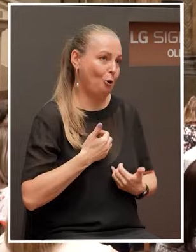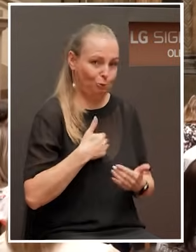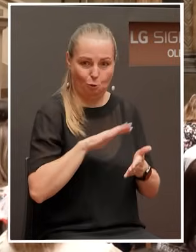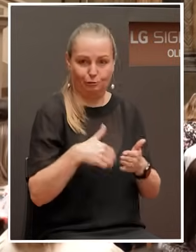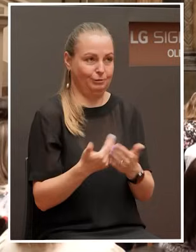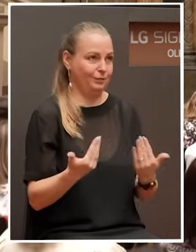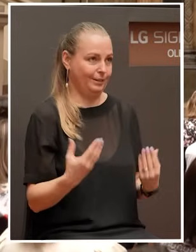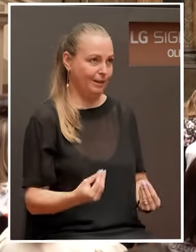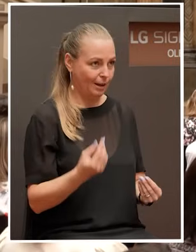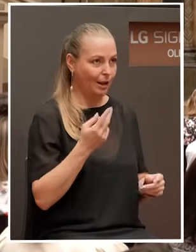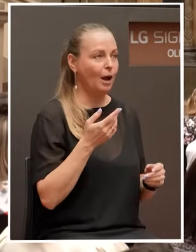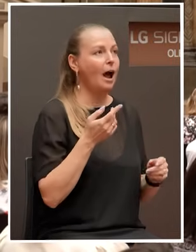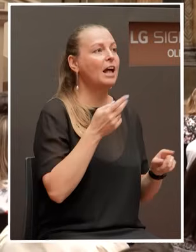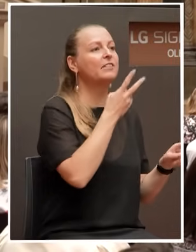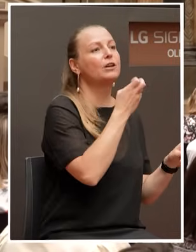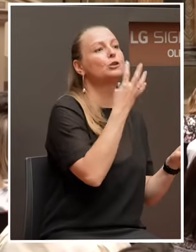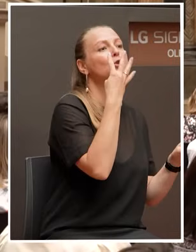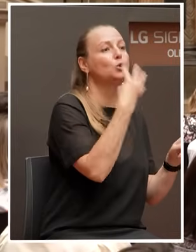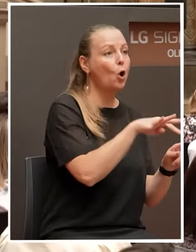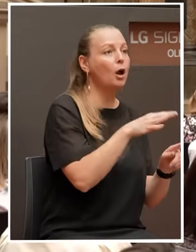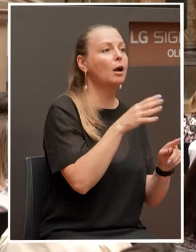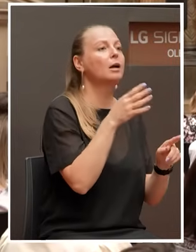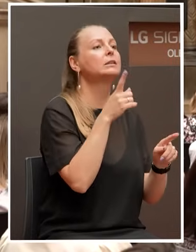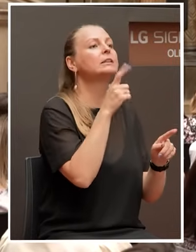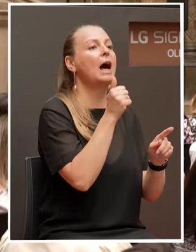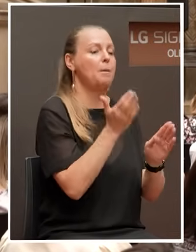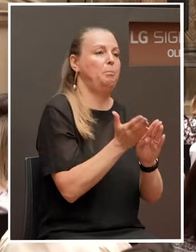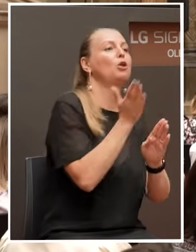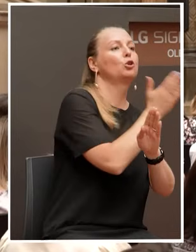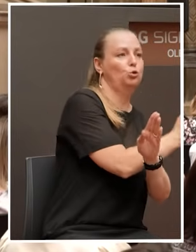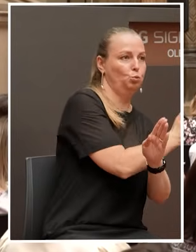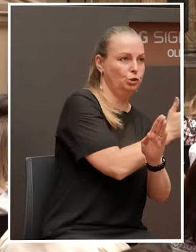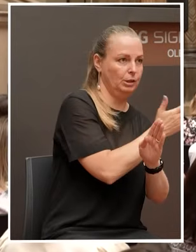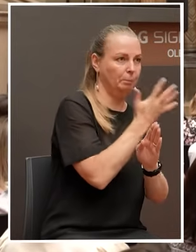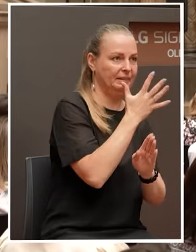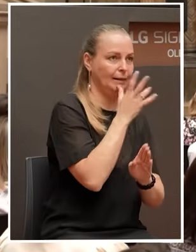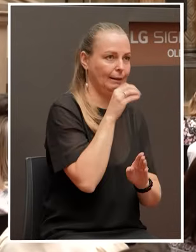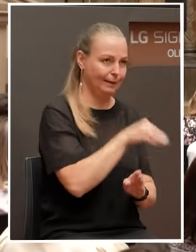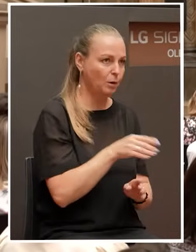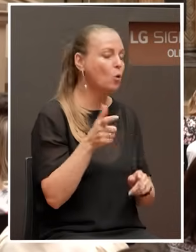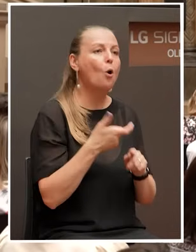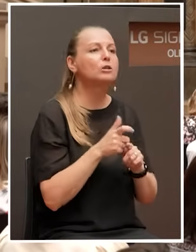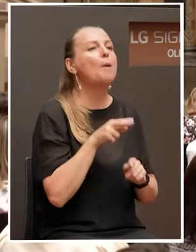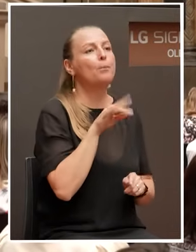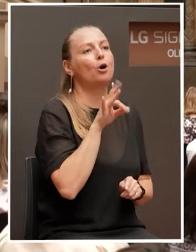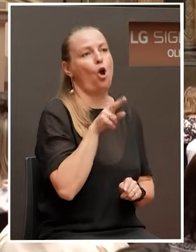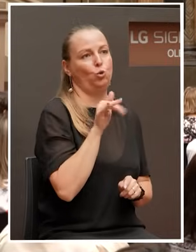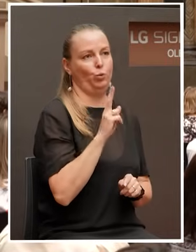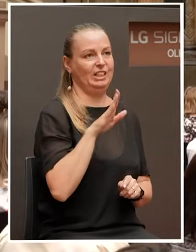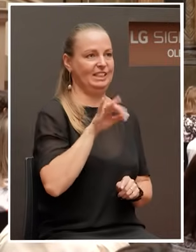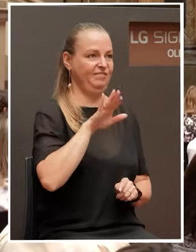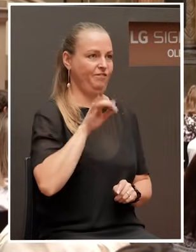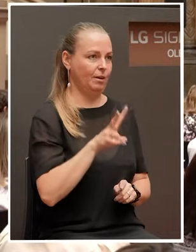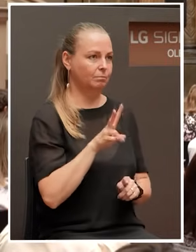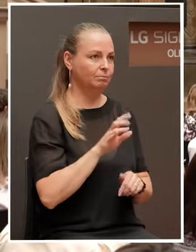Против 240 за предшествующие пятилетия. То есть он крайне продуктивен. И, в общем, он постепенно...